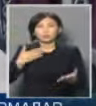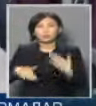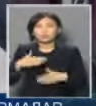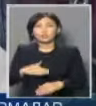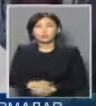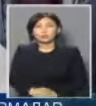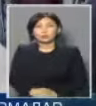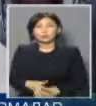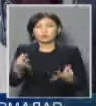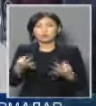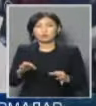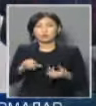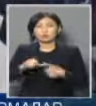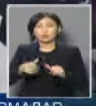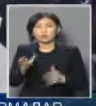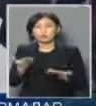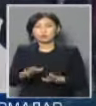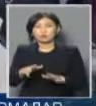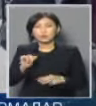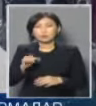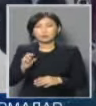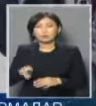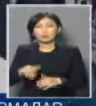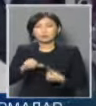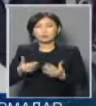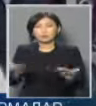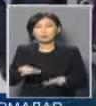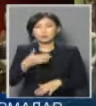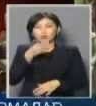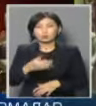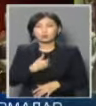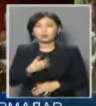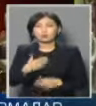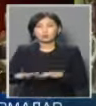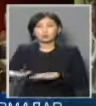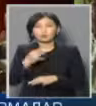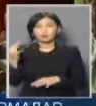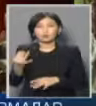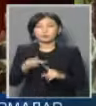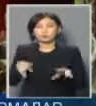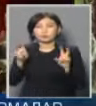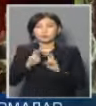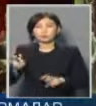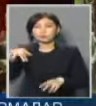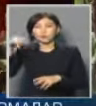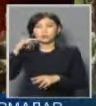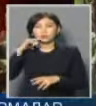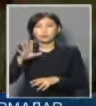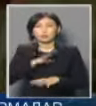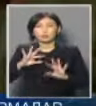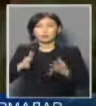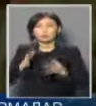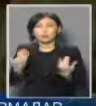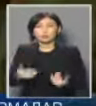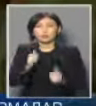қуаныштымыз. Тәуелсіздік мәңгілік болсын, Сармат мәңгілік болсын деп тілейміз. Еліміздің тарихын саралап, қазақтың басынан кешкен